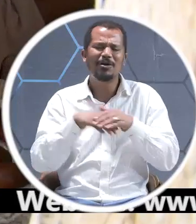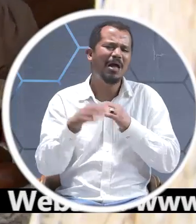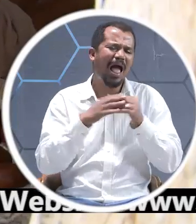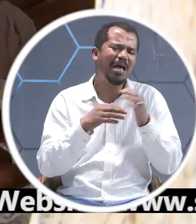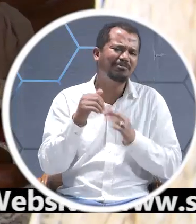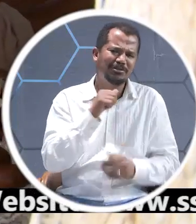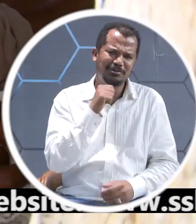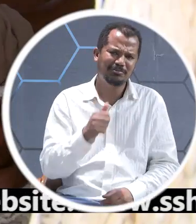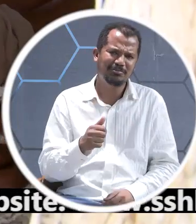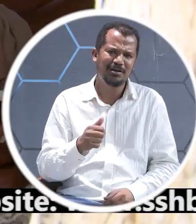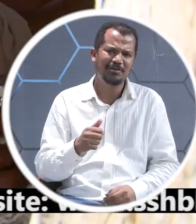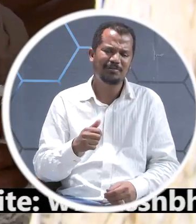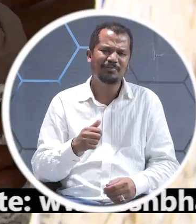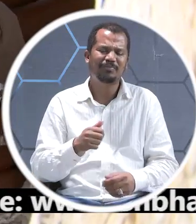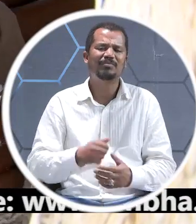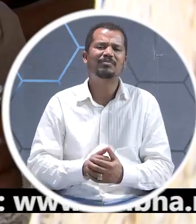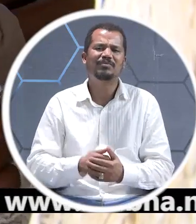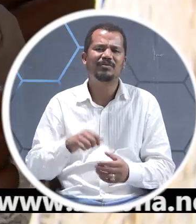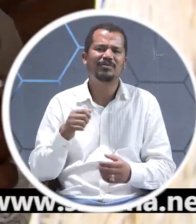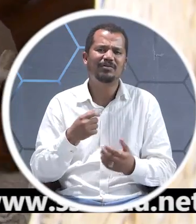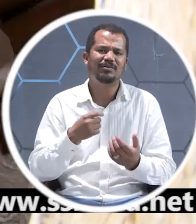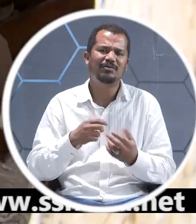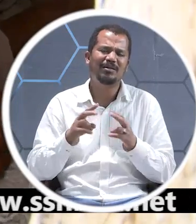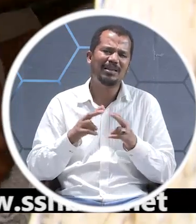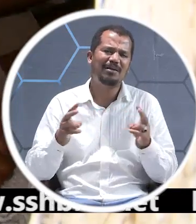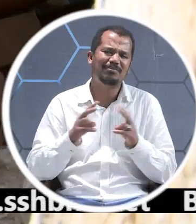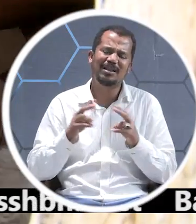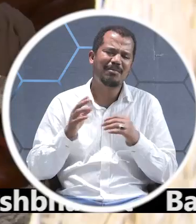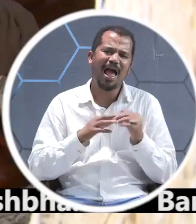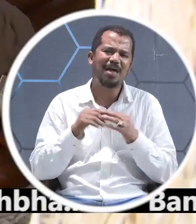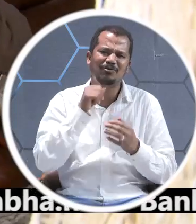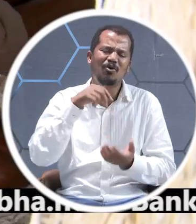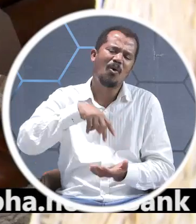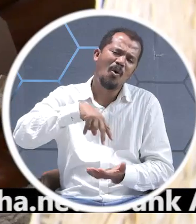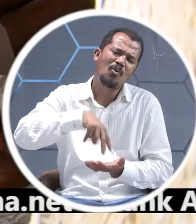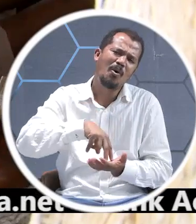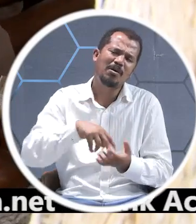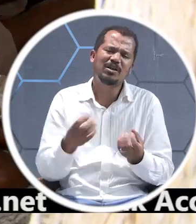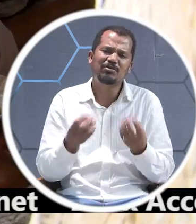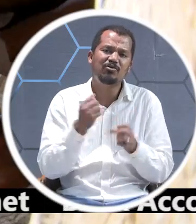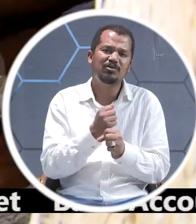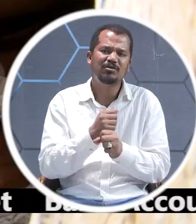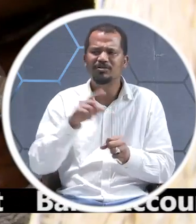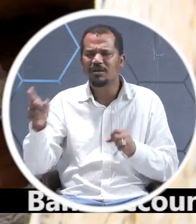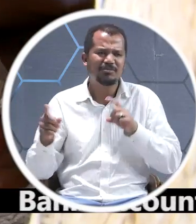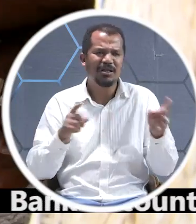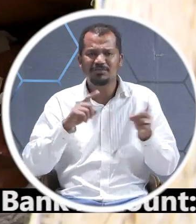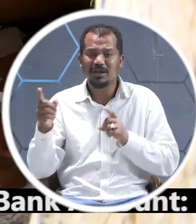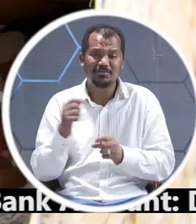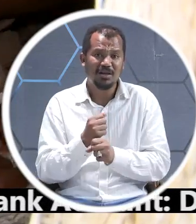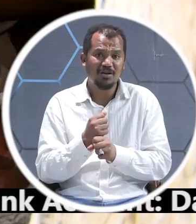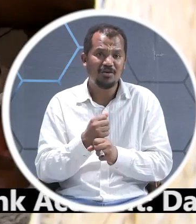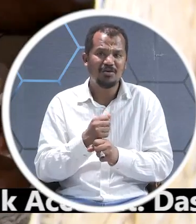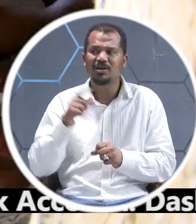መግቢያው ማይመችም አዎ መደገፊያም አዎ አውዛው በጣም አይመችም ቁመሽ ነው አውዛኝው ጋር ስሰራ እዚያም እዚህም እያልኩ ነው